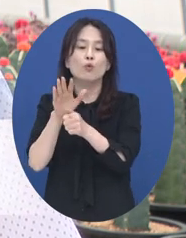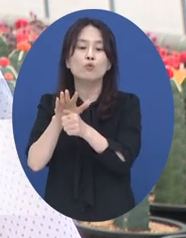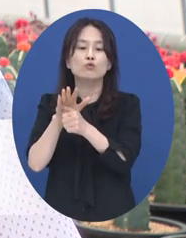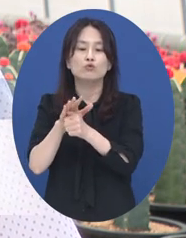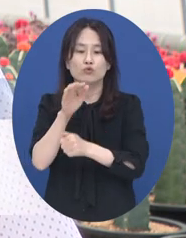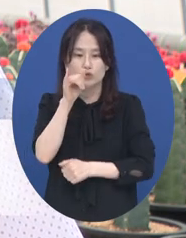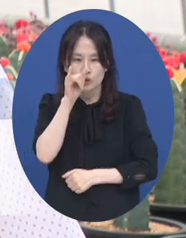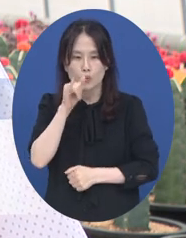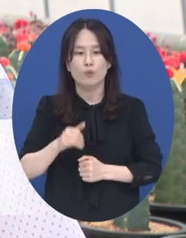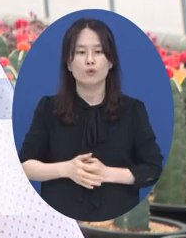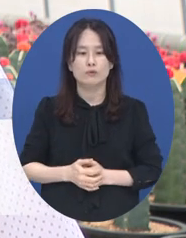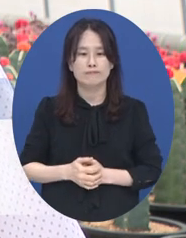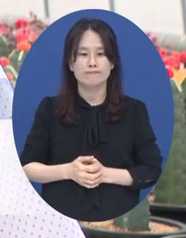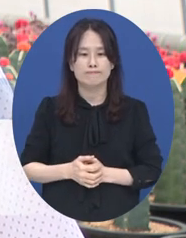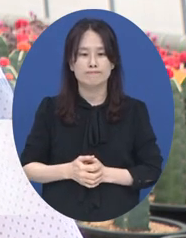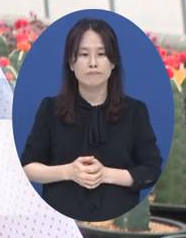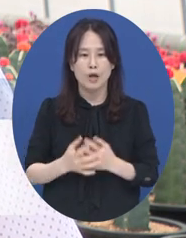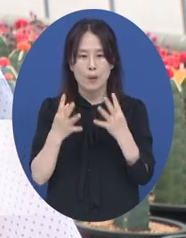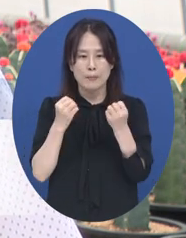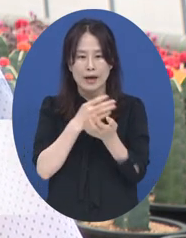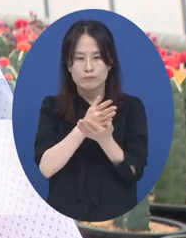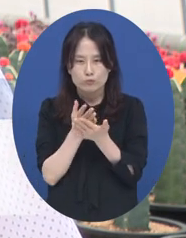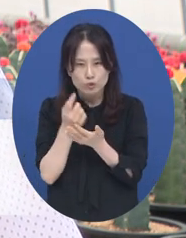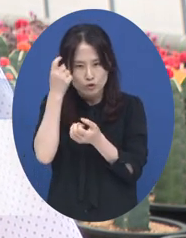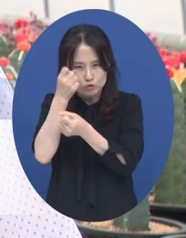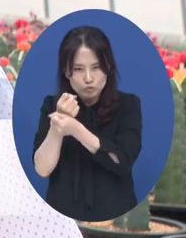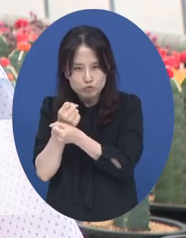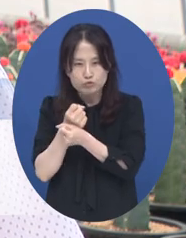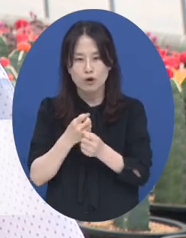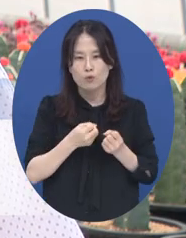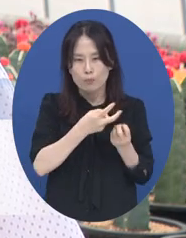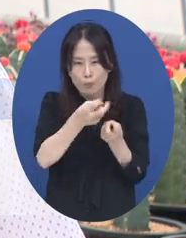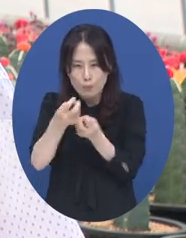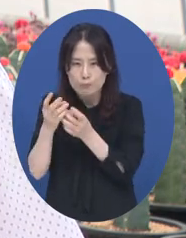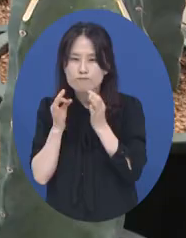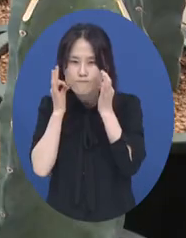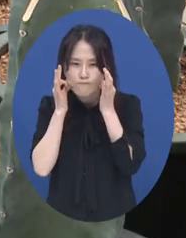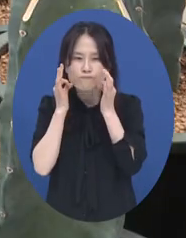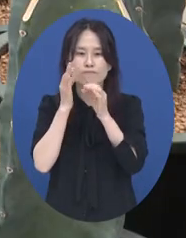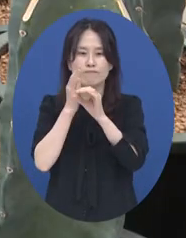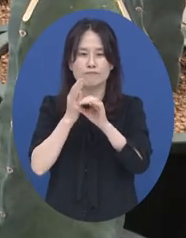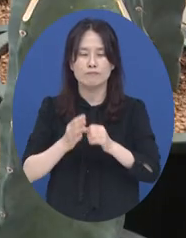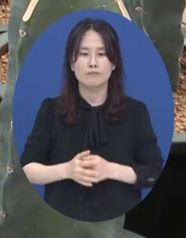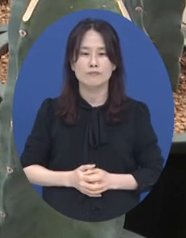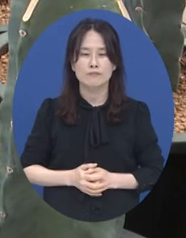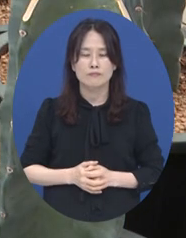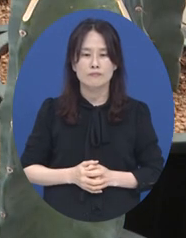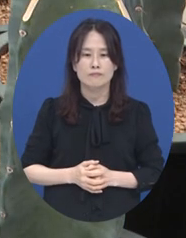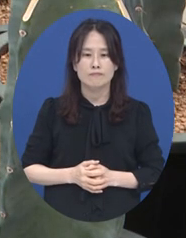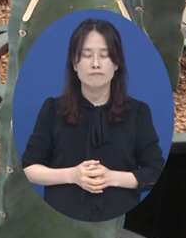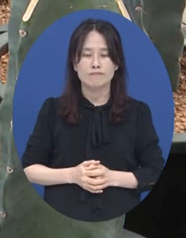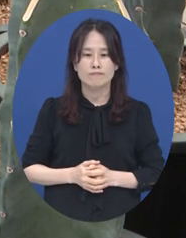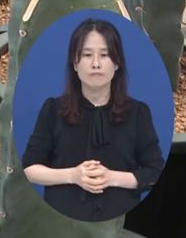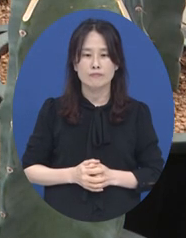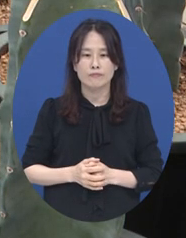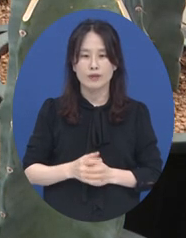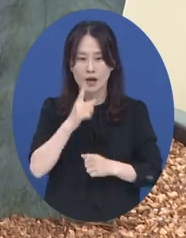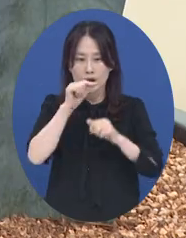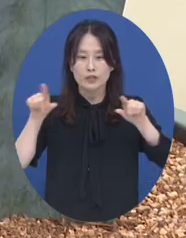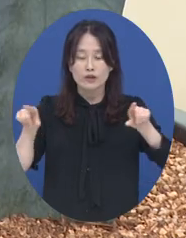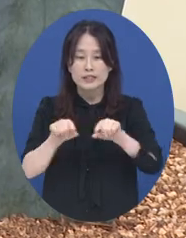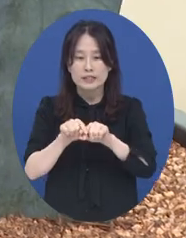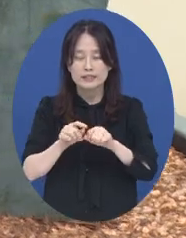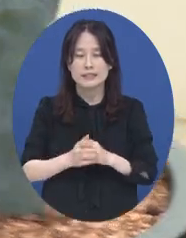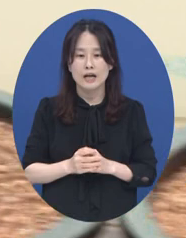수출될 수 있도록 많은 품종을 개발하고 농가에 보급하는 데 힘쓰고 있습니다 또는 기온 살인 장 다 61년 9 30